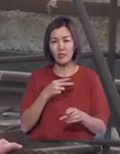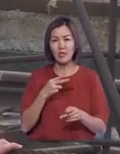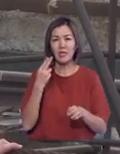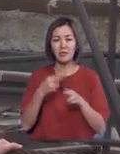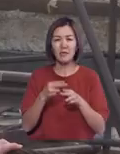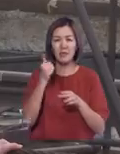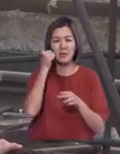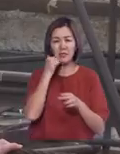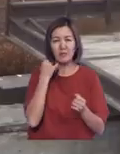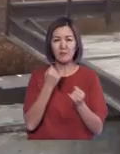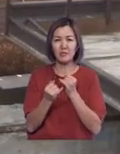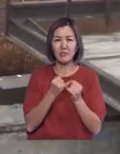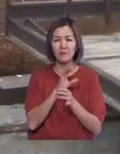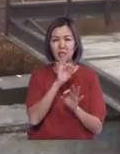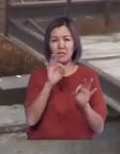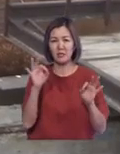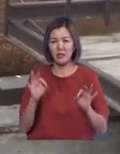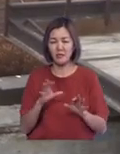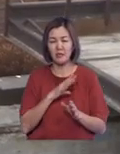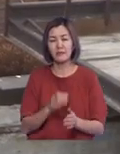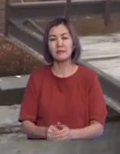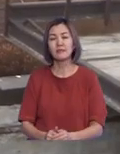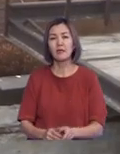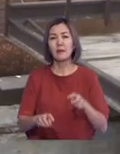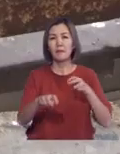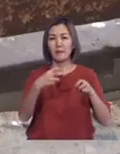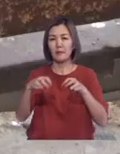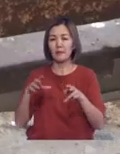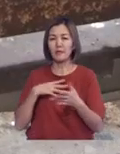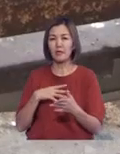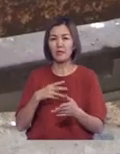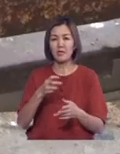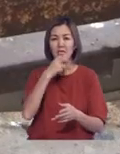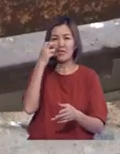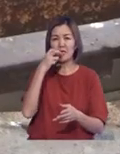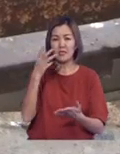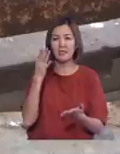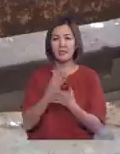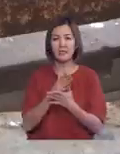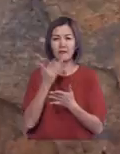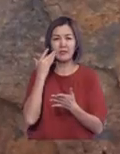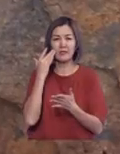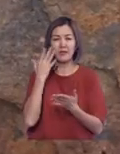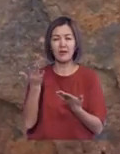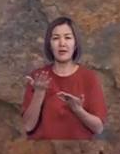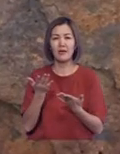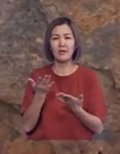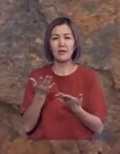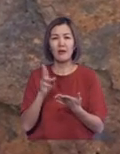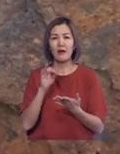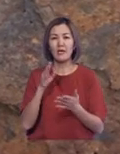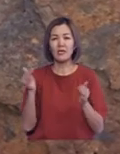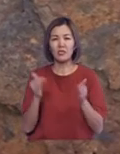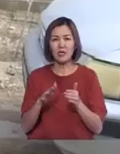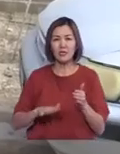шіріп, әр жерден тесілген. Күн жылынысымен облыс орталығын жағымсыз еш шайлайды. Әсіресе қолқаны қапқан ес, қарлыға